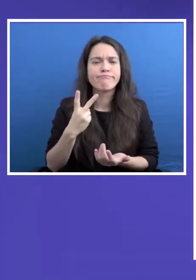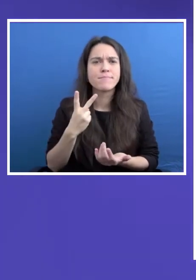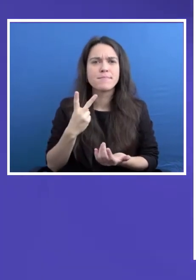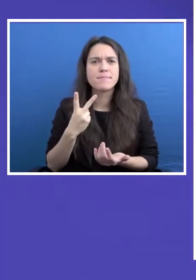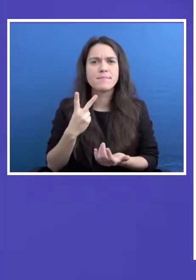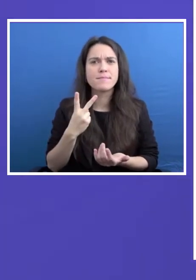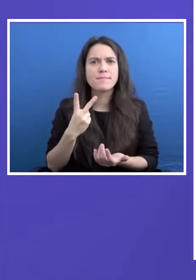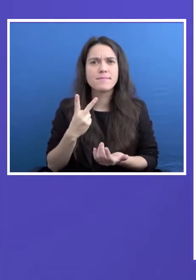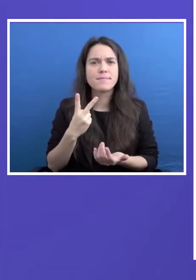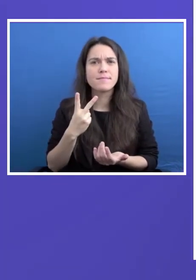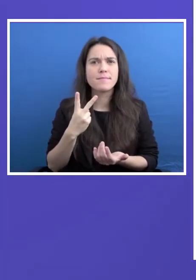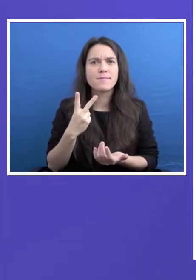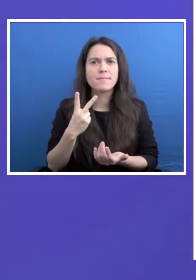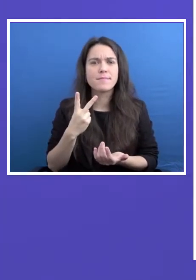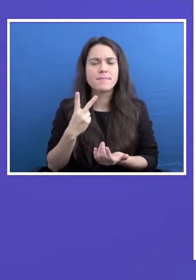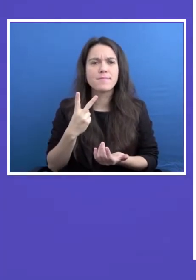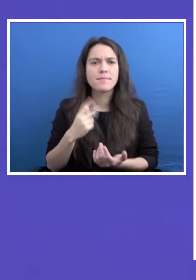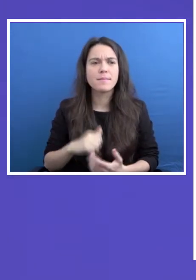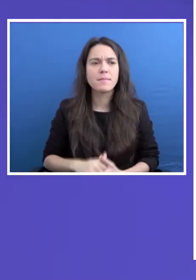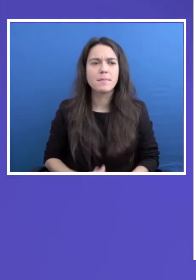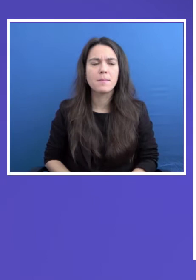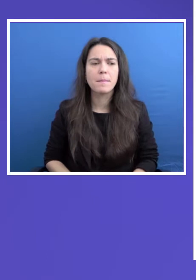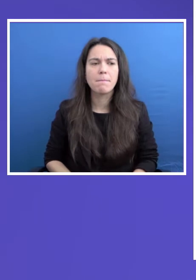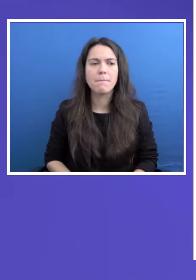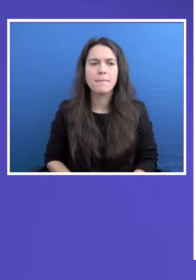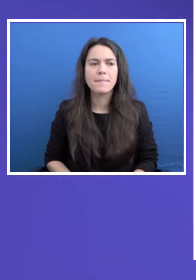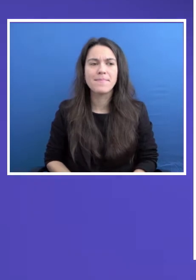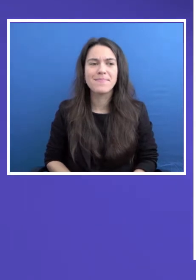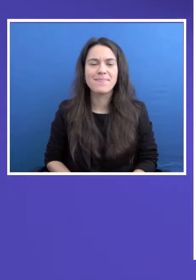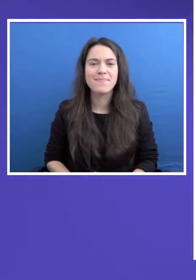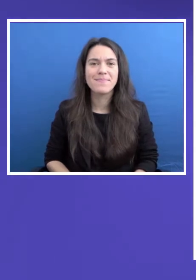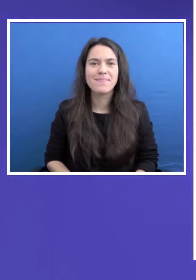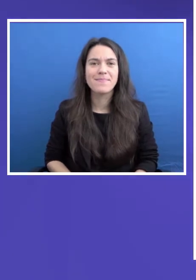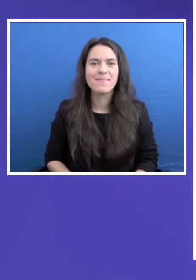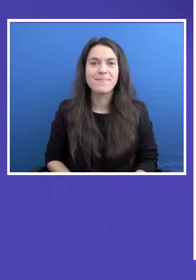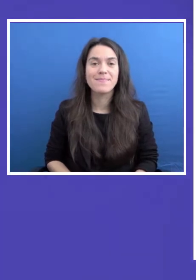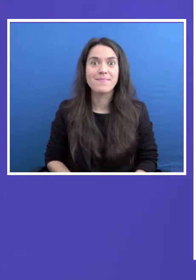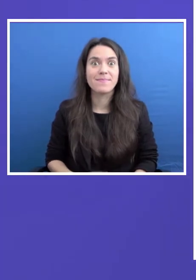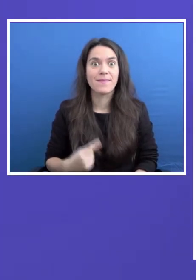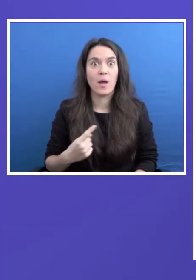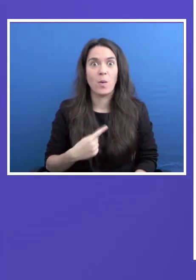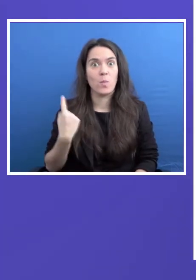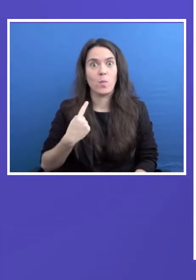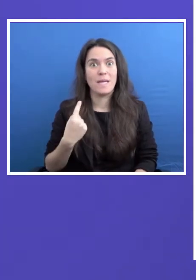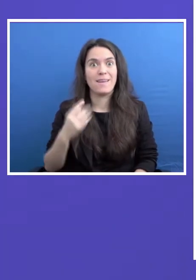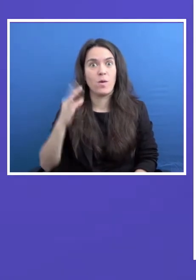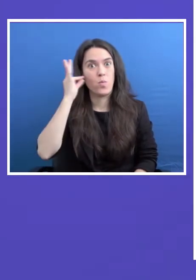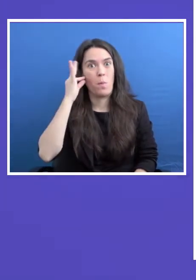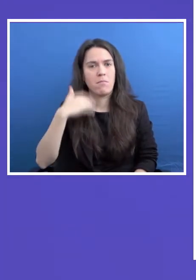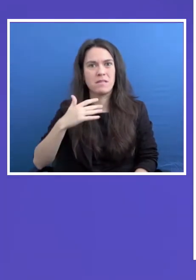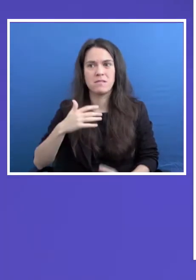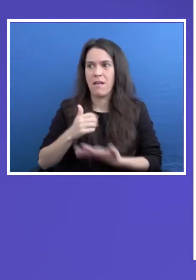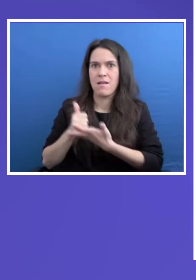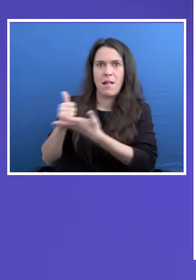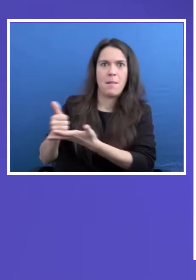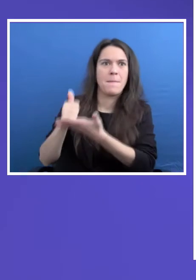ناس متعاونين مع بعض قوي، ممكن نساعد بعض. يعني زي جوليا مثلا، هي بتقول نفس الافكار بتاعتي، فهي فعلا واضح ان احنا كلنا عندنا غيره على ان احنا